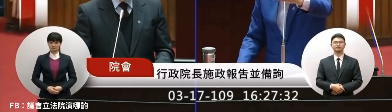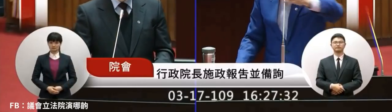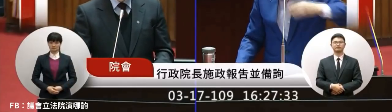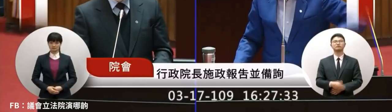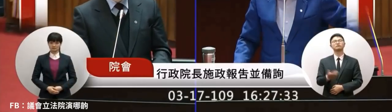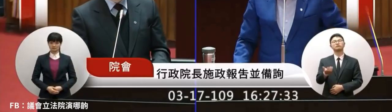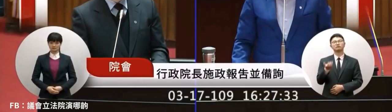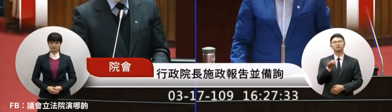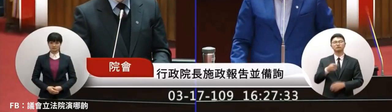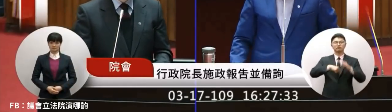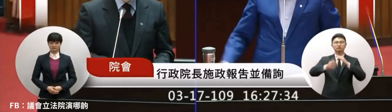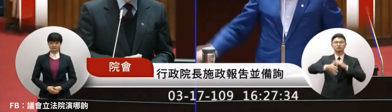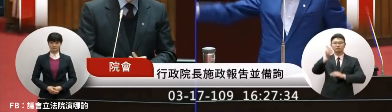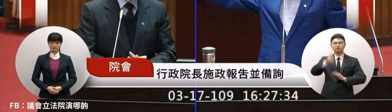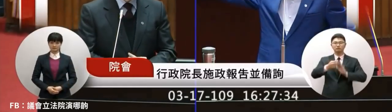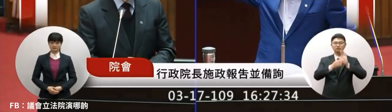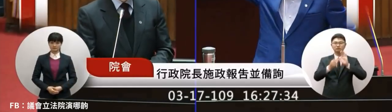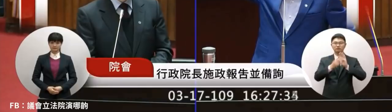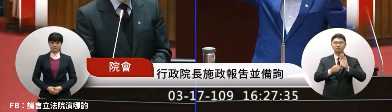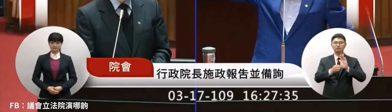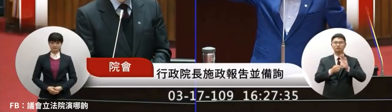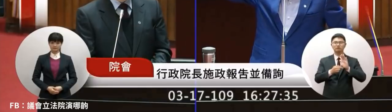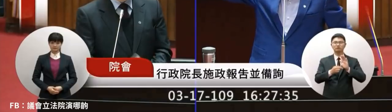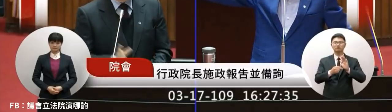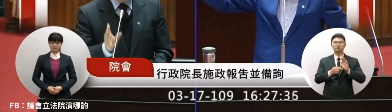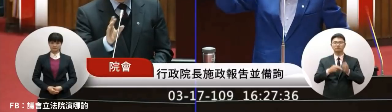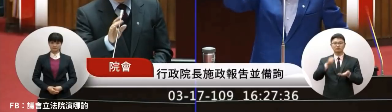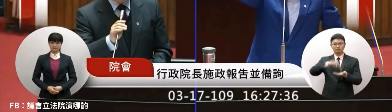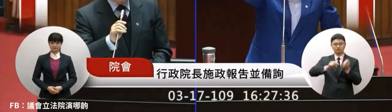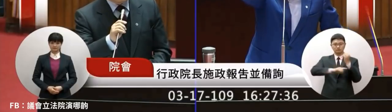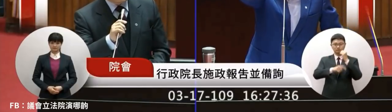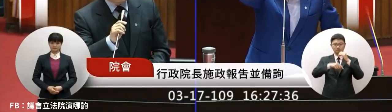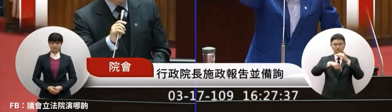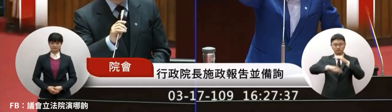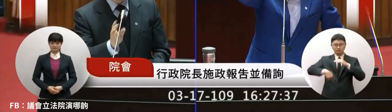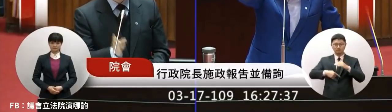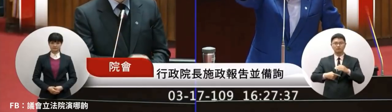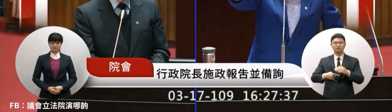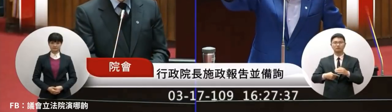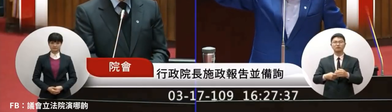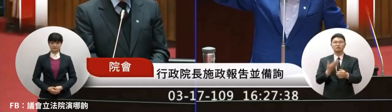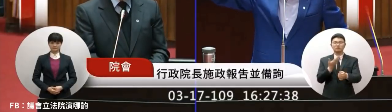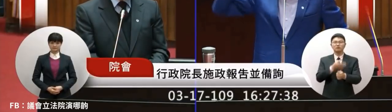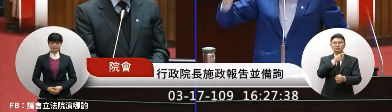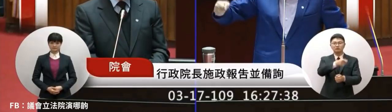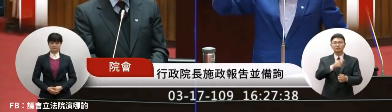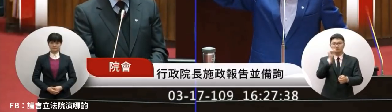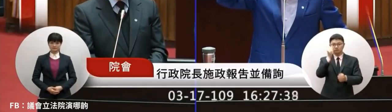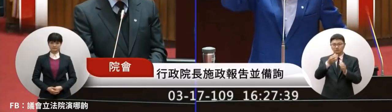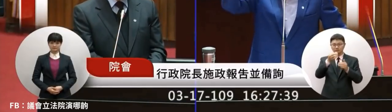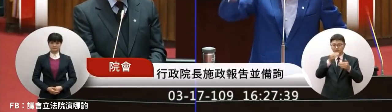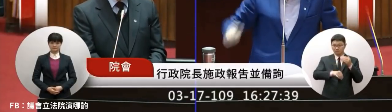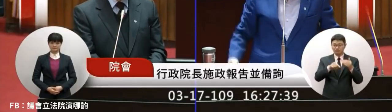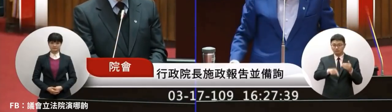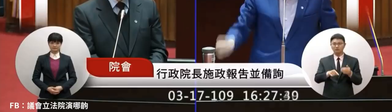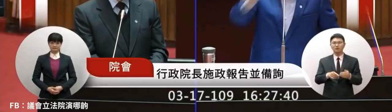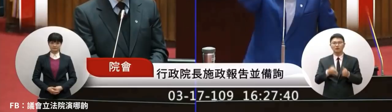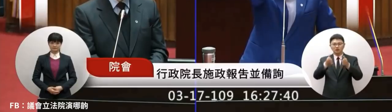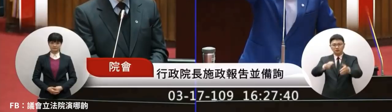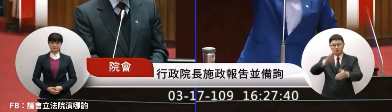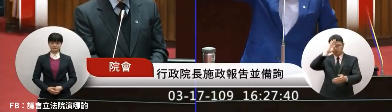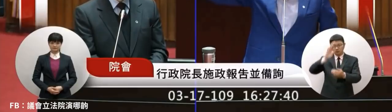刚才院长已经讲了，当立法院给你们上官宝剑，说我针对这个防